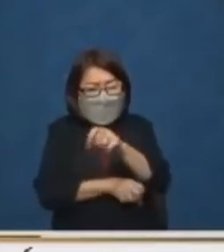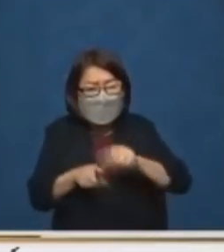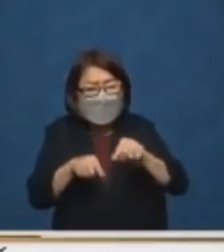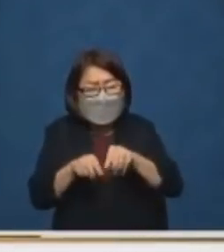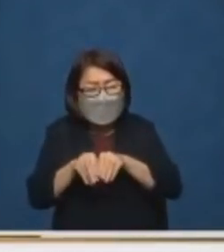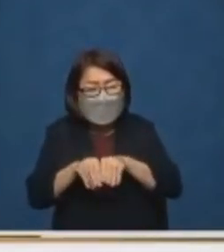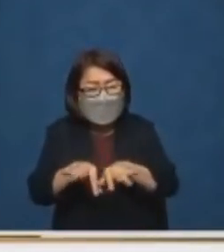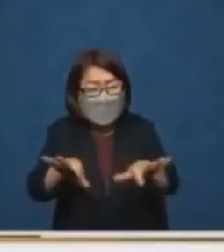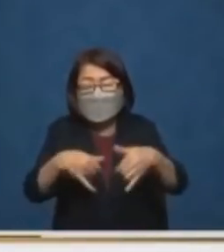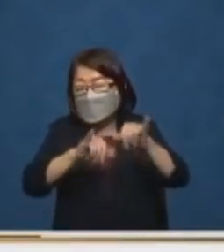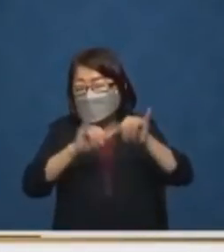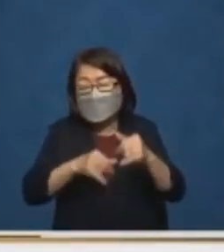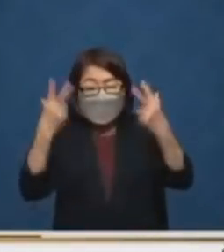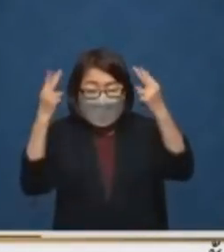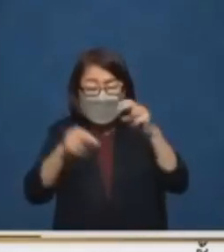จัแต่ประการใด